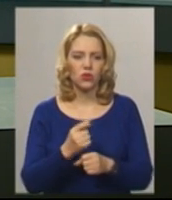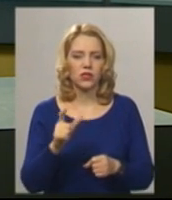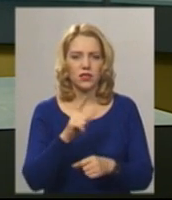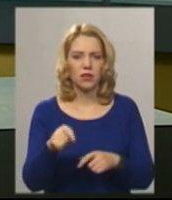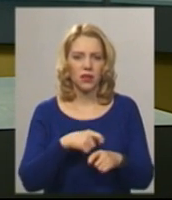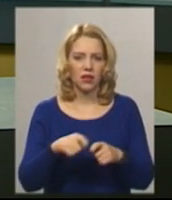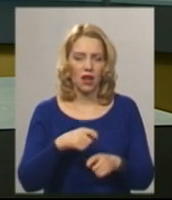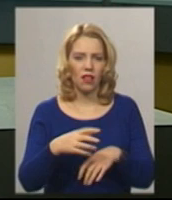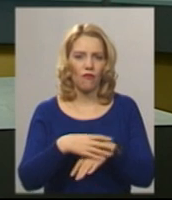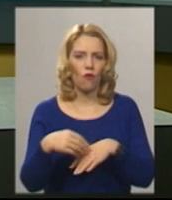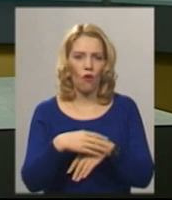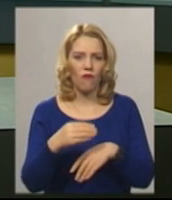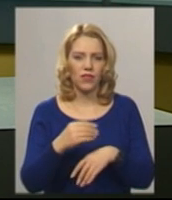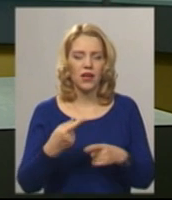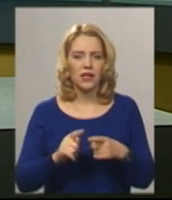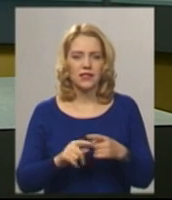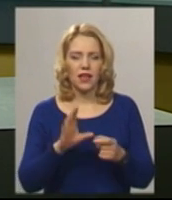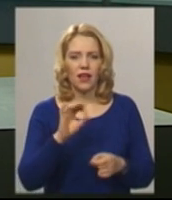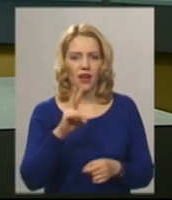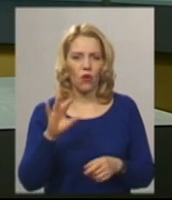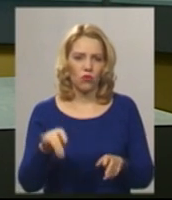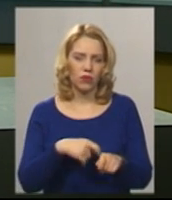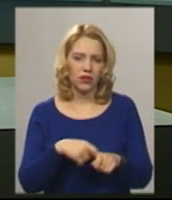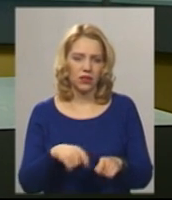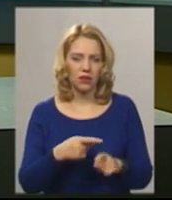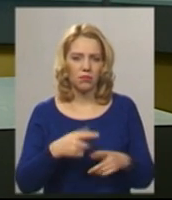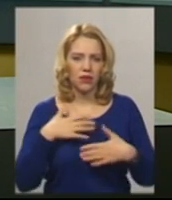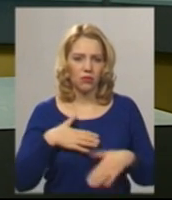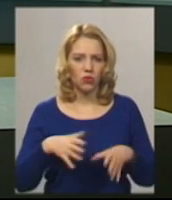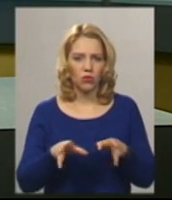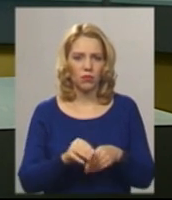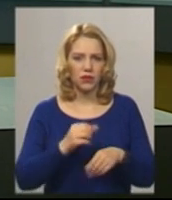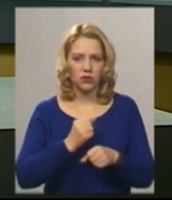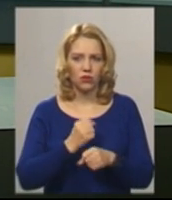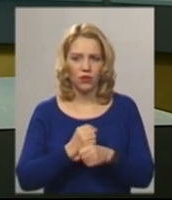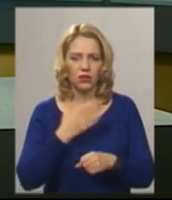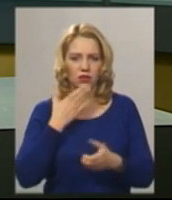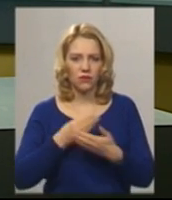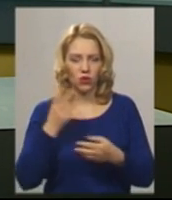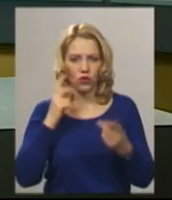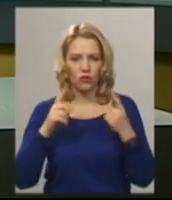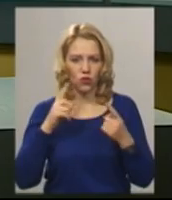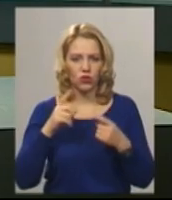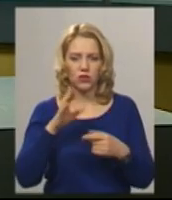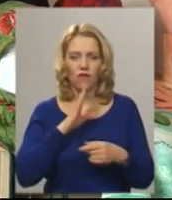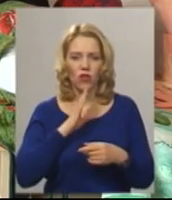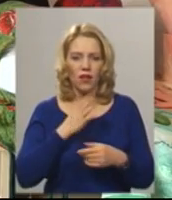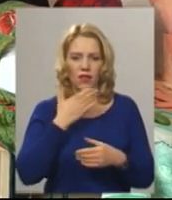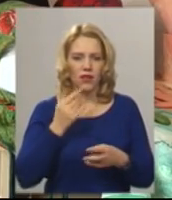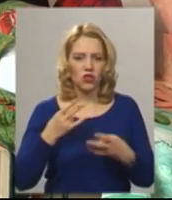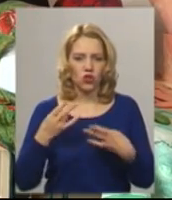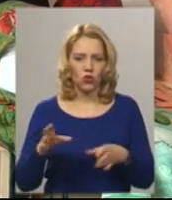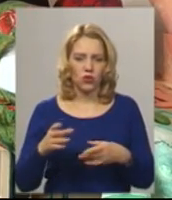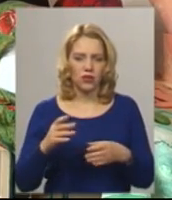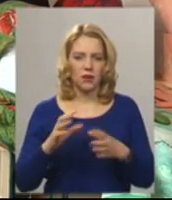екологічно чистий матеріал, з яким їй приємно працювати і усвідомлювати. Своєю творчістю вона не шкодить планеті.